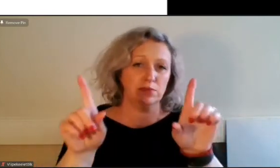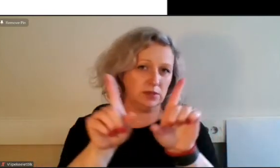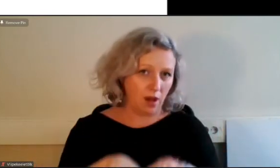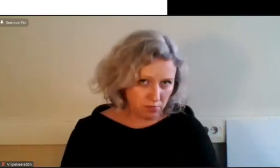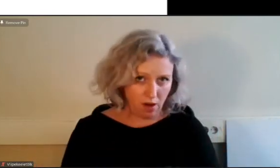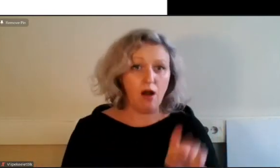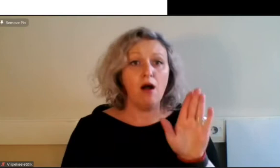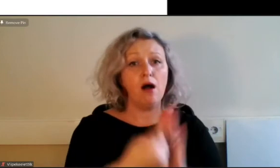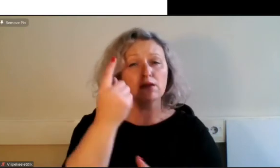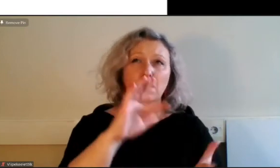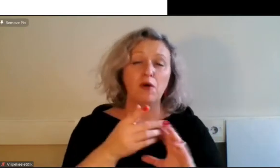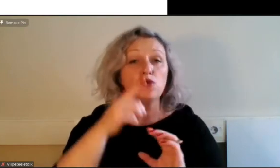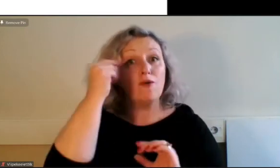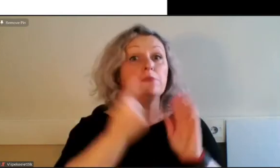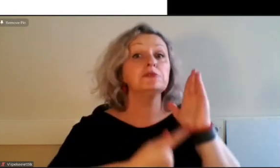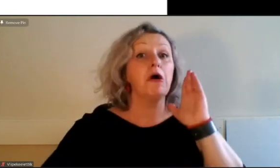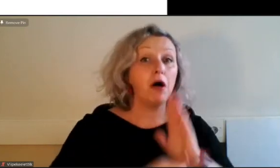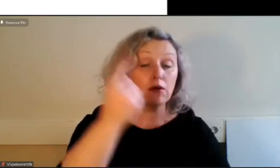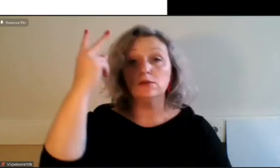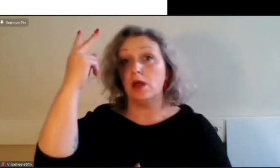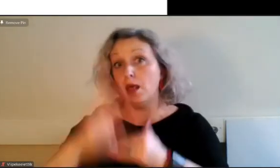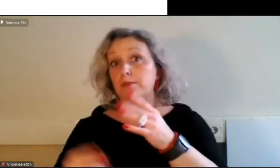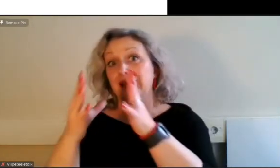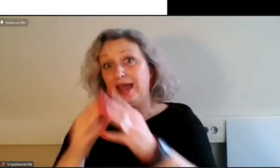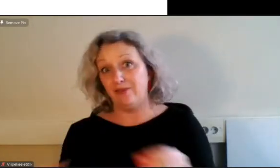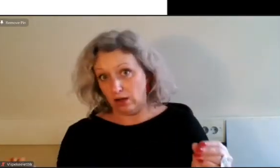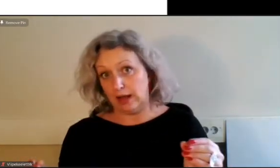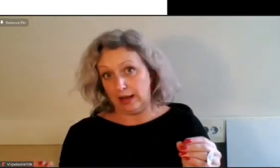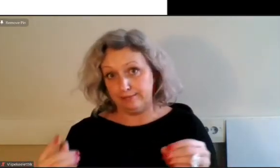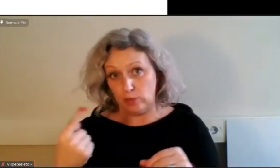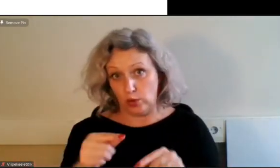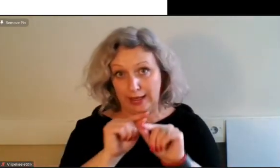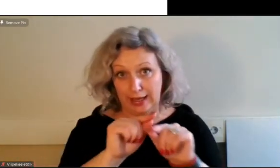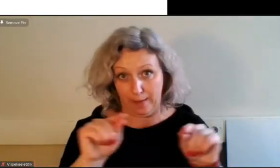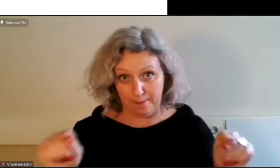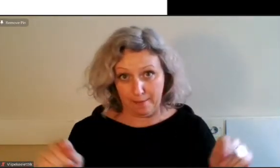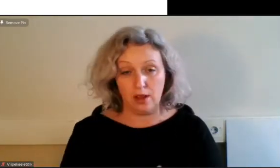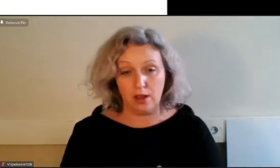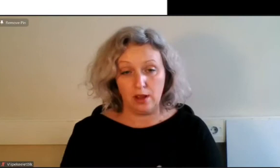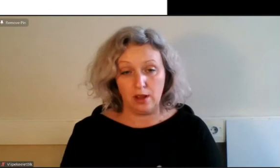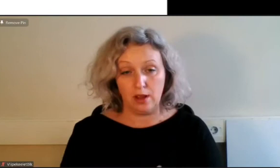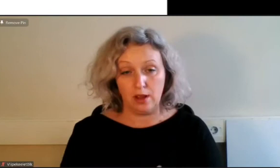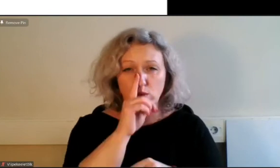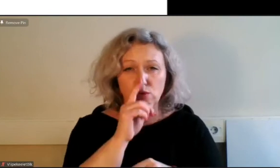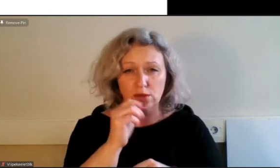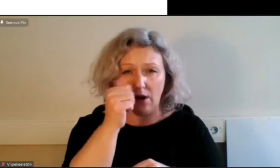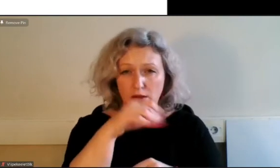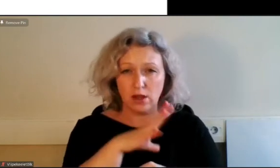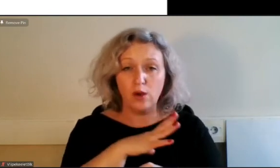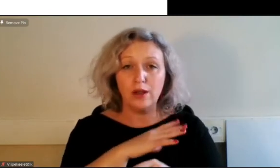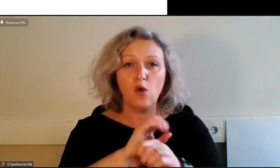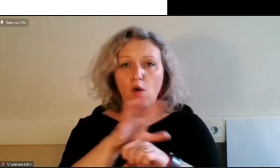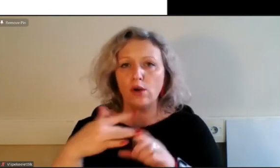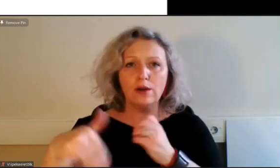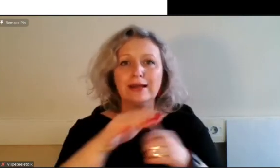pärast vaktsineerimist. Nendel, kes ei ole koroonaviirust põdenud, alguses pole üldse antikehi ja pärast vaktsineerimist